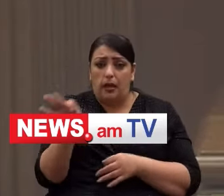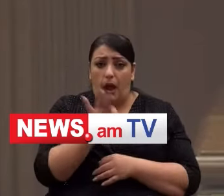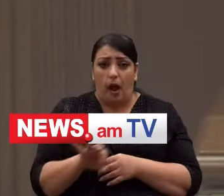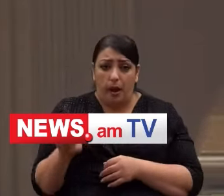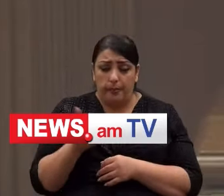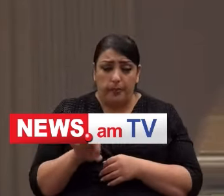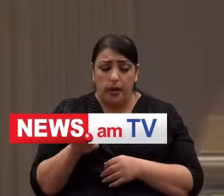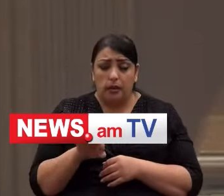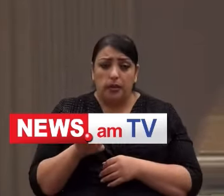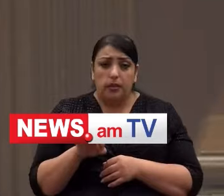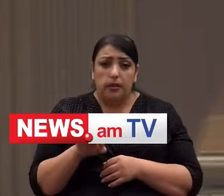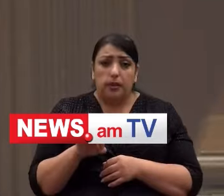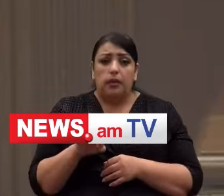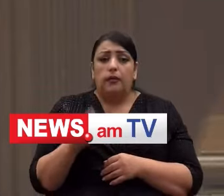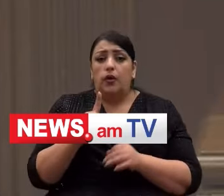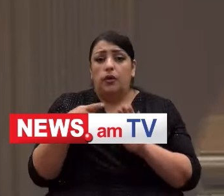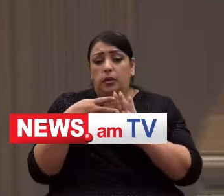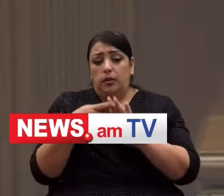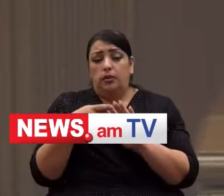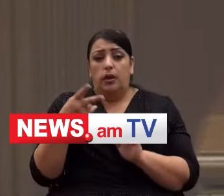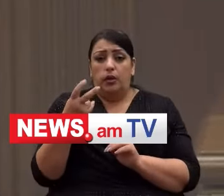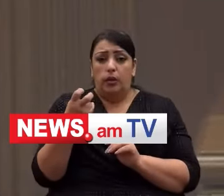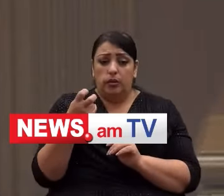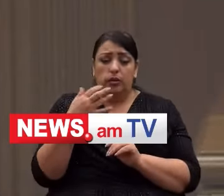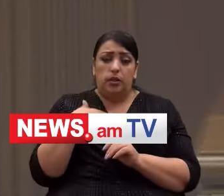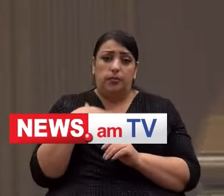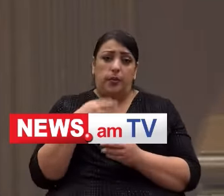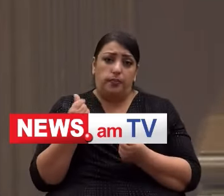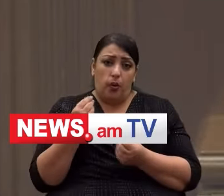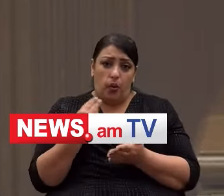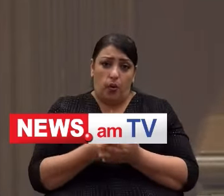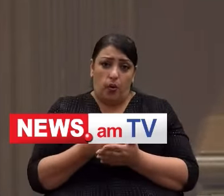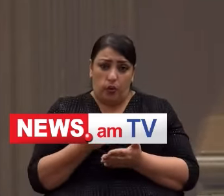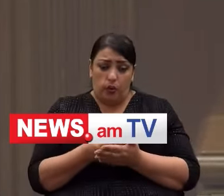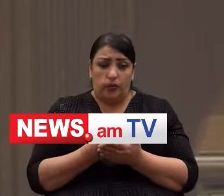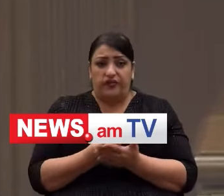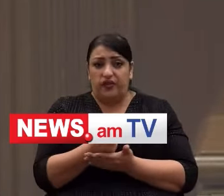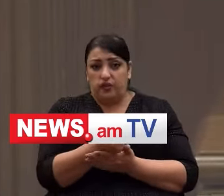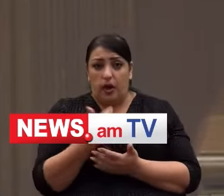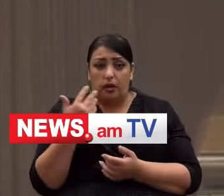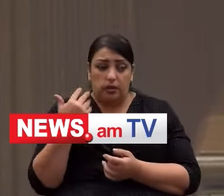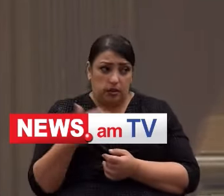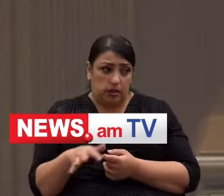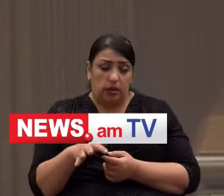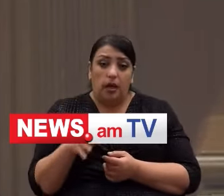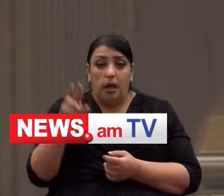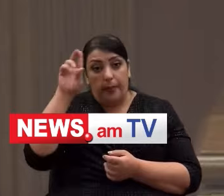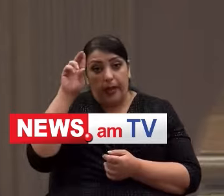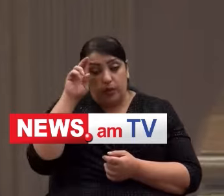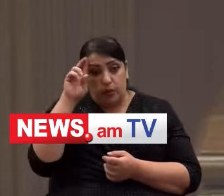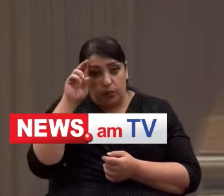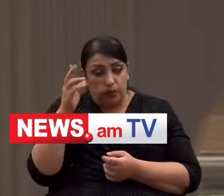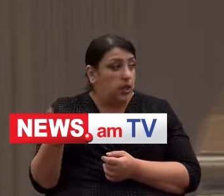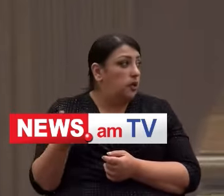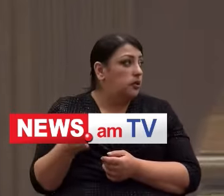որ 9000-ից 2000-ը իրենց գումարը, իրենց փողը դրել սահմանում վճարել են պետությանը, ոչ թե որպես